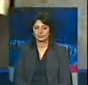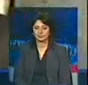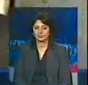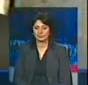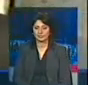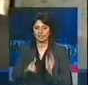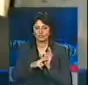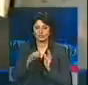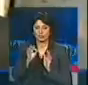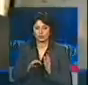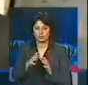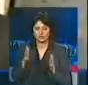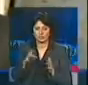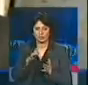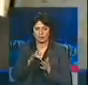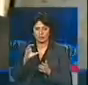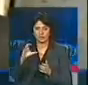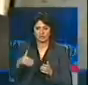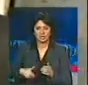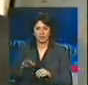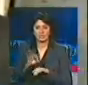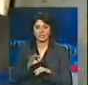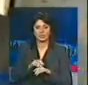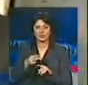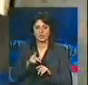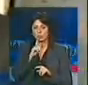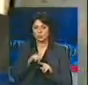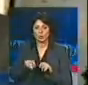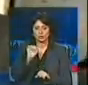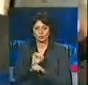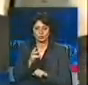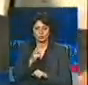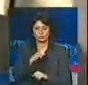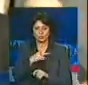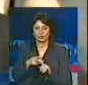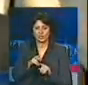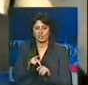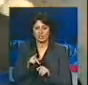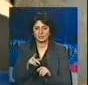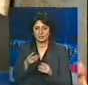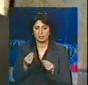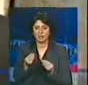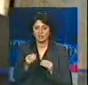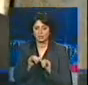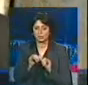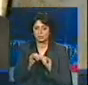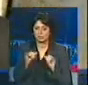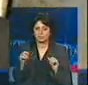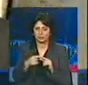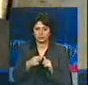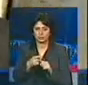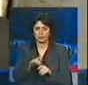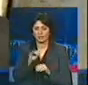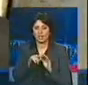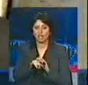შვიდ პროცენტზე მეტი საქართველოს მოსახლეობის არის ჰეპატიტი. დაავადებული და დროზე თუ არ შევაჩერეთ, ეს მათემატიკური პროგრესიით იზრდება.